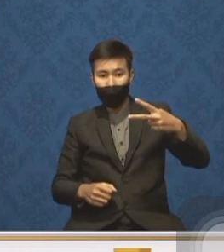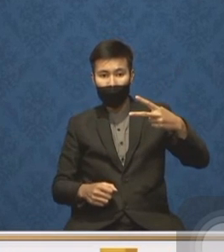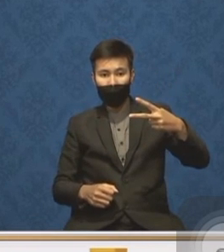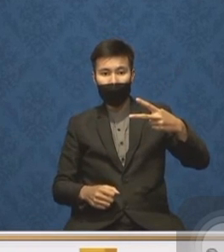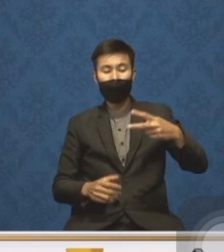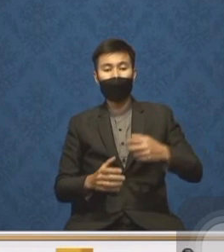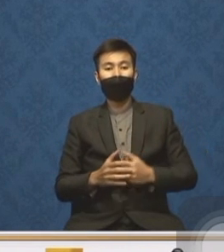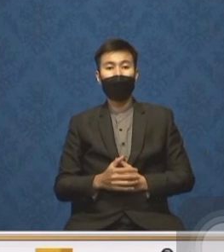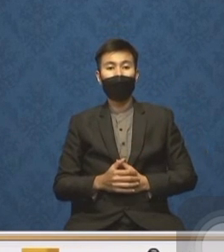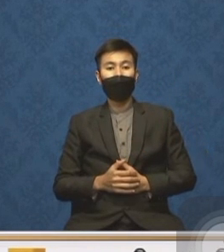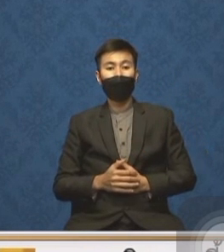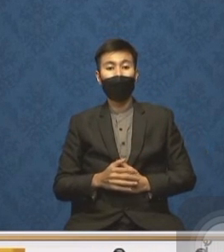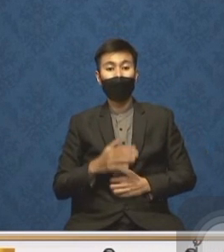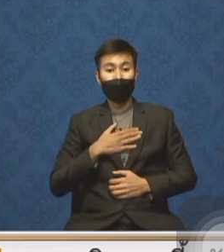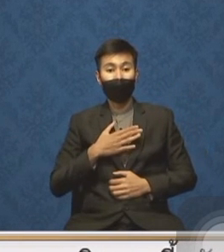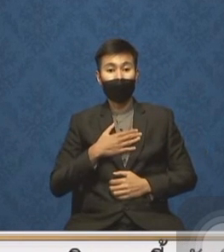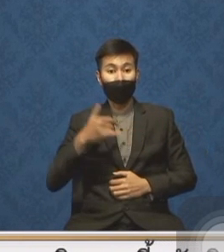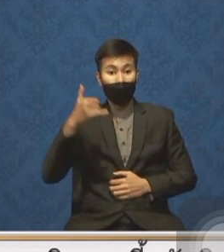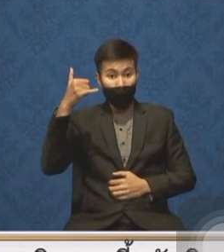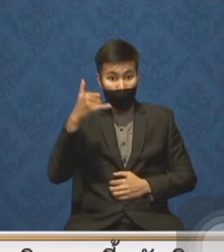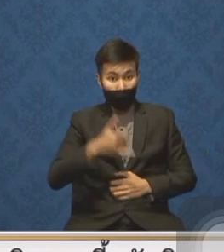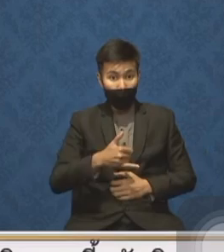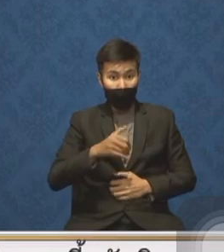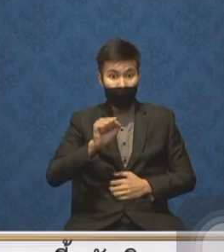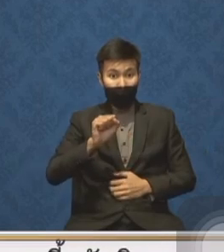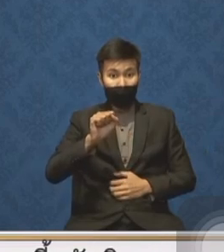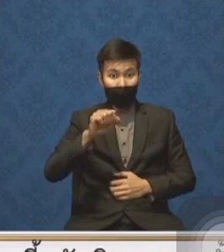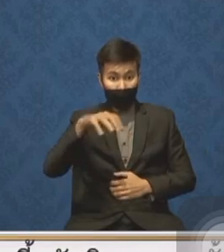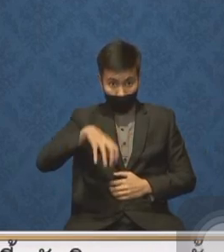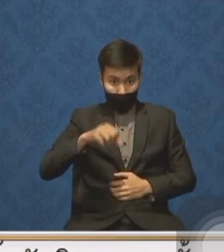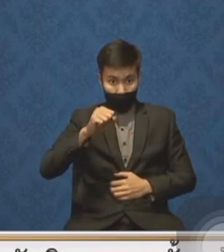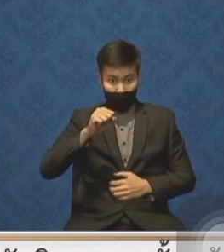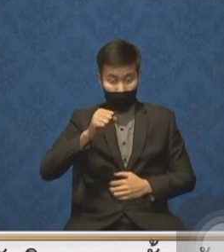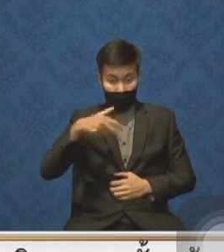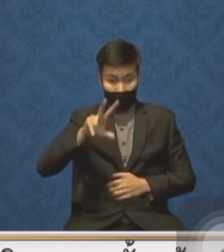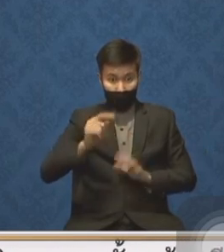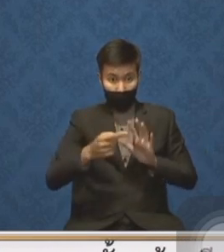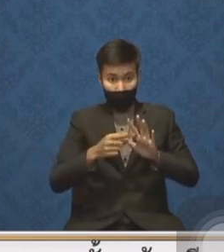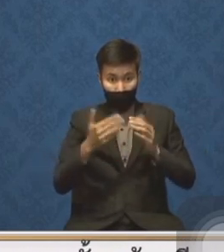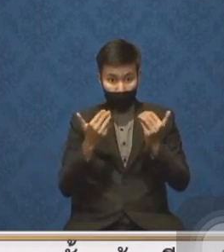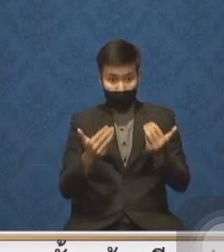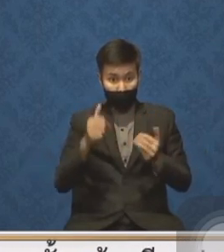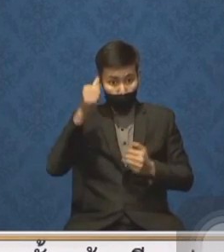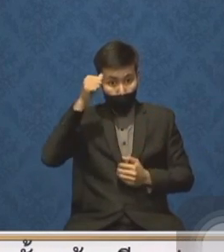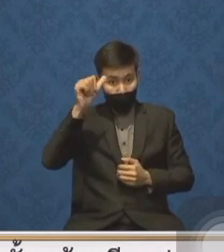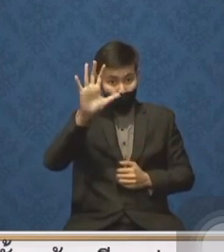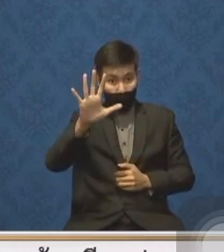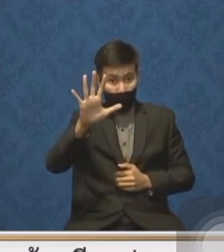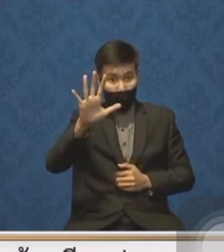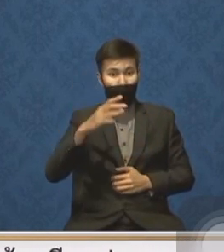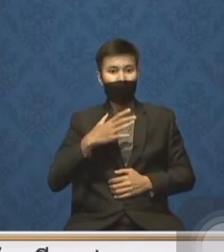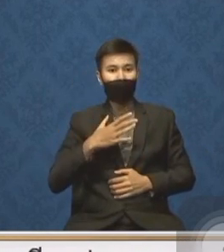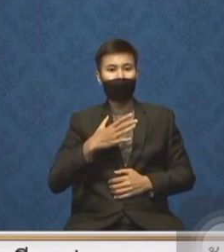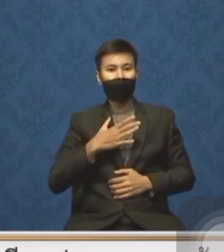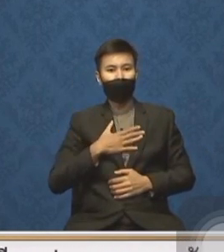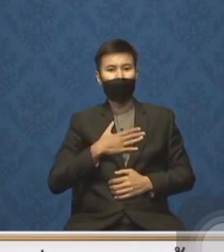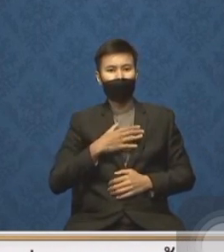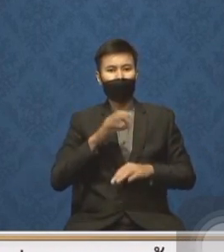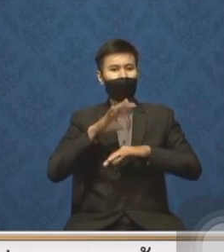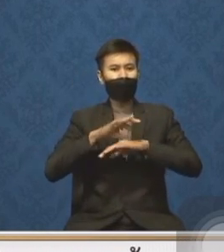ผมเพิ่งเข้าสภามาได้ประชุมวันนี้วันที่5นะครับครั้งที่5ผมไม่หวงตำแหน่งครับ